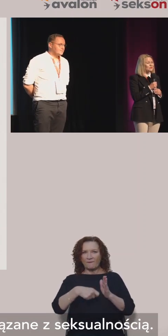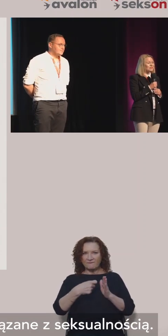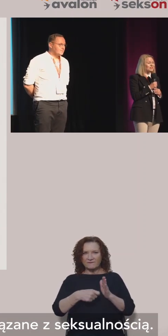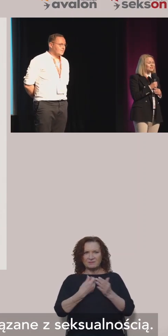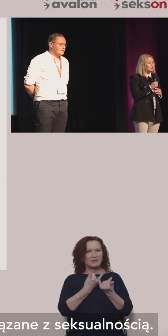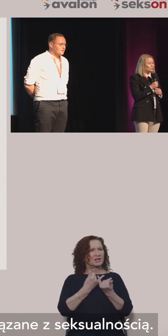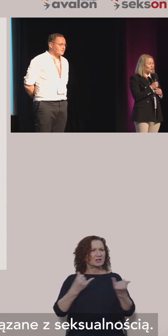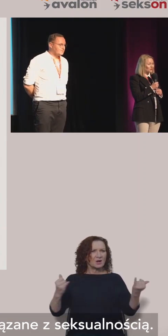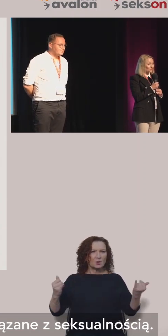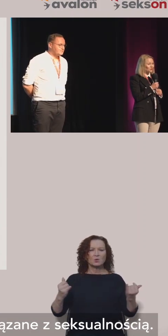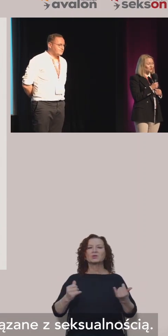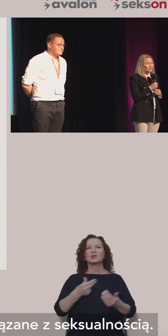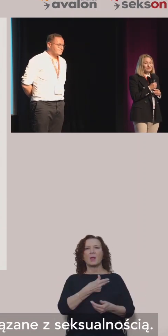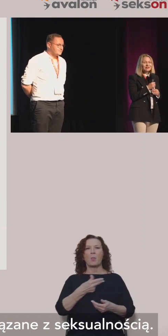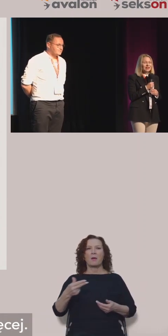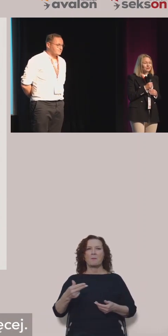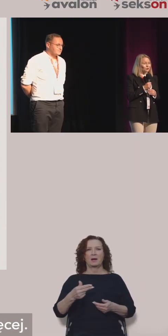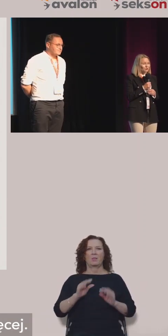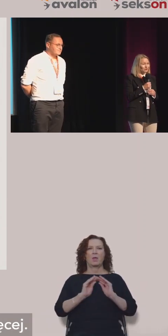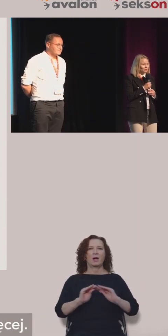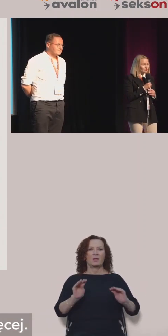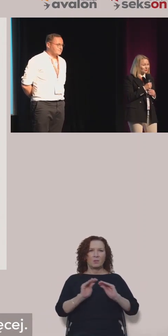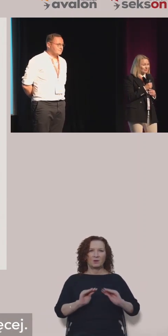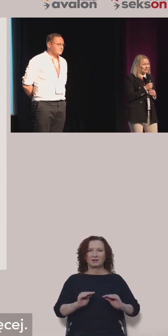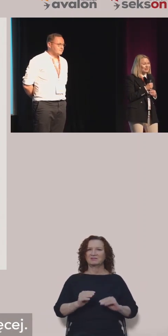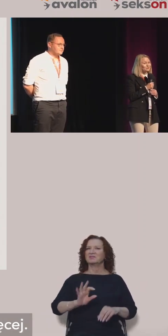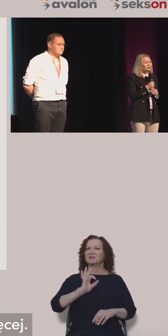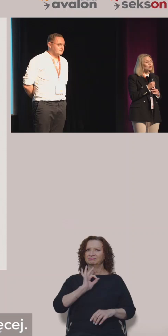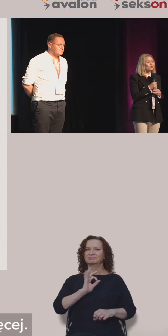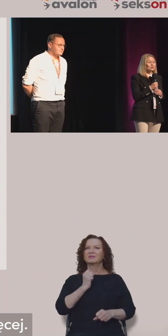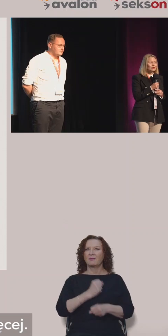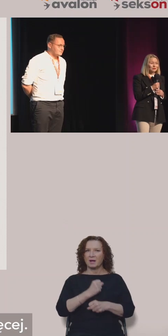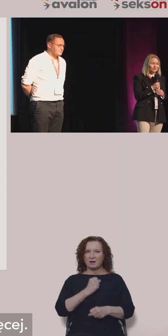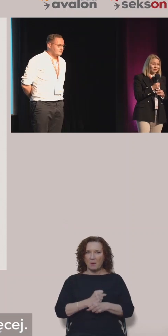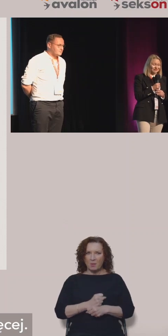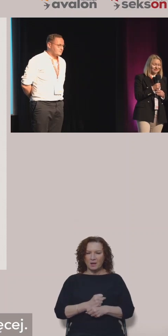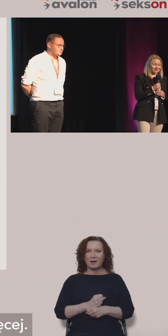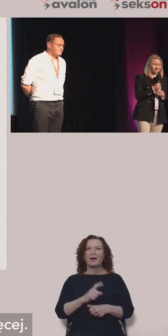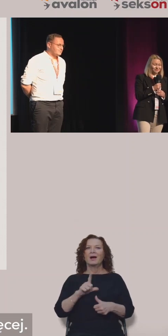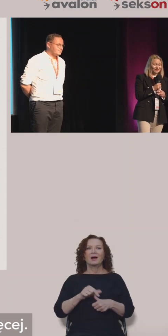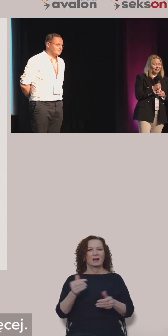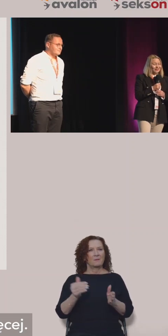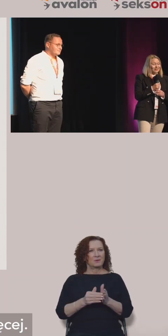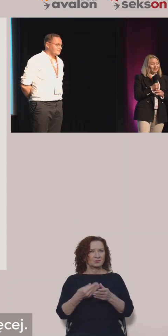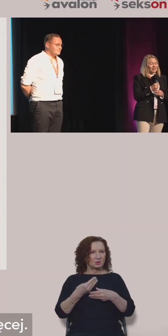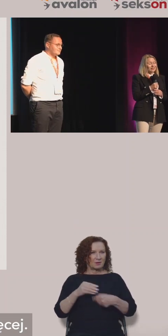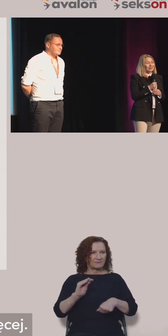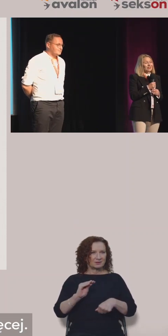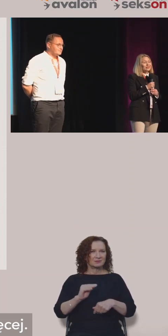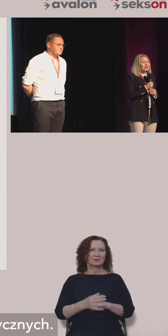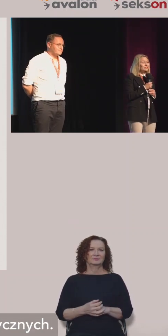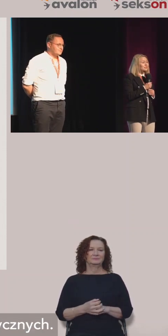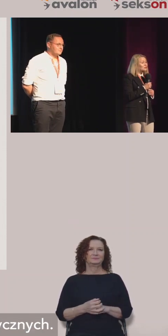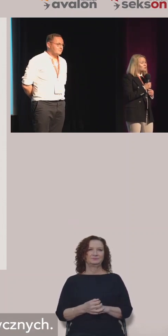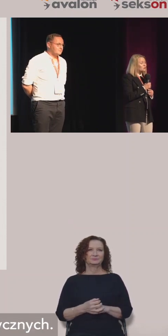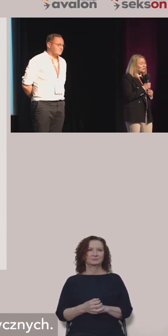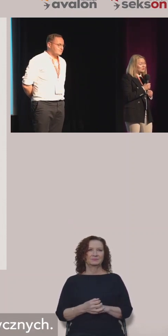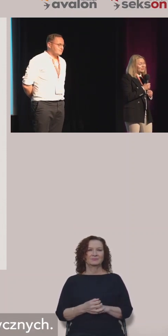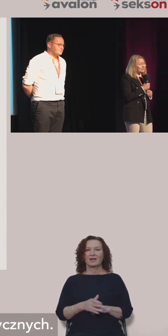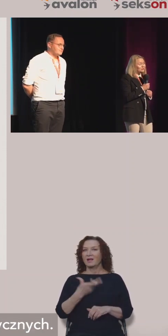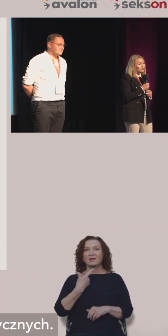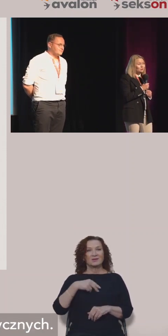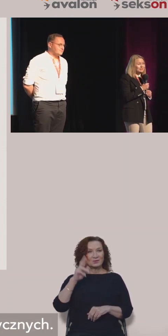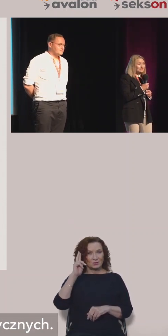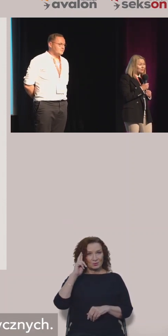edukacyjne związane z seksualnością. Kawał dobrej roboty, ale potrzebujemy tego więcej. Nawet